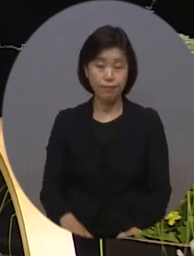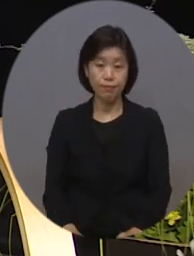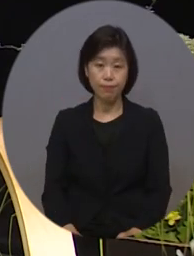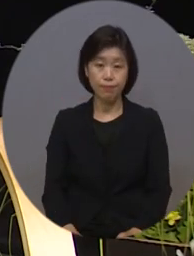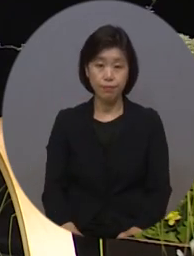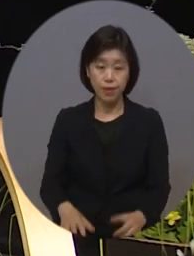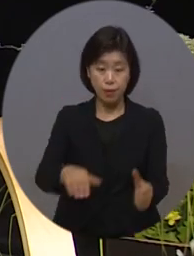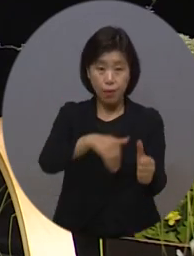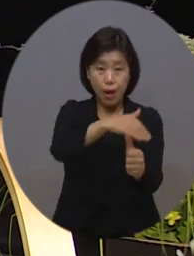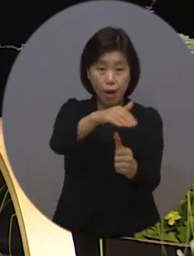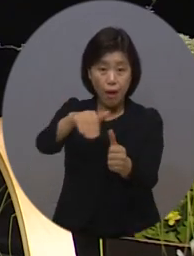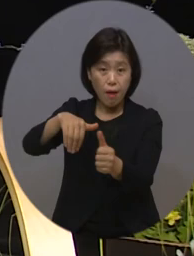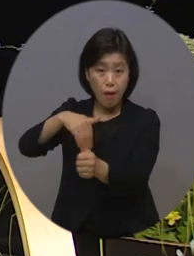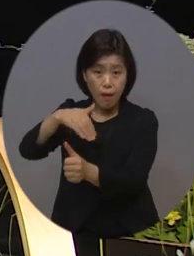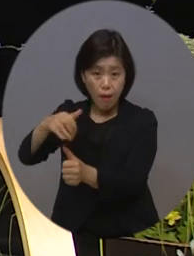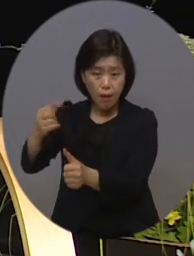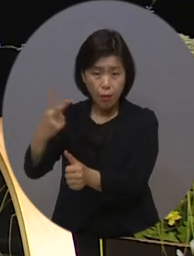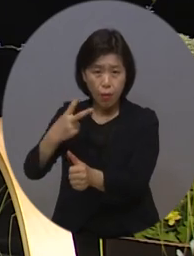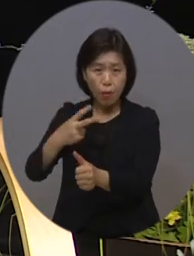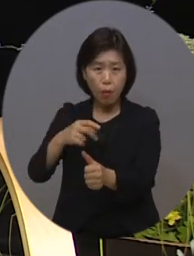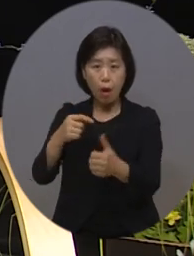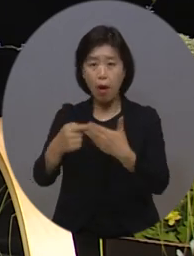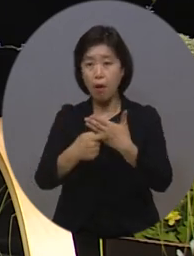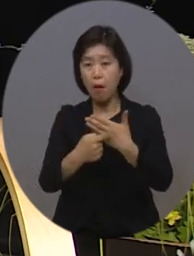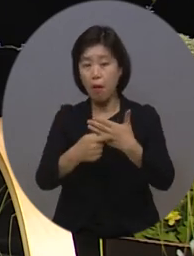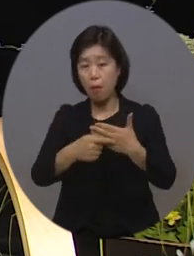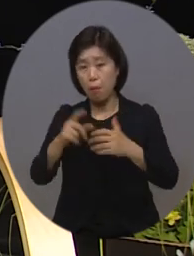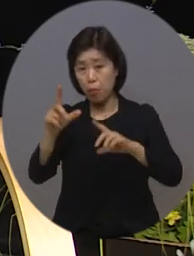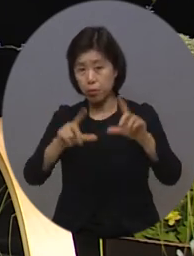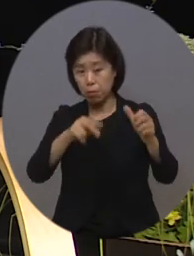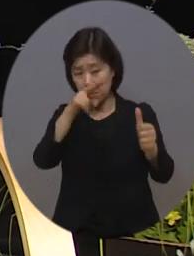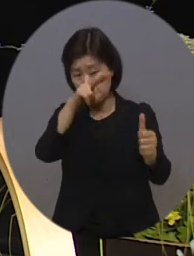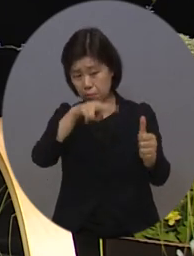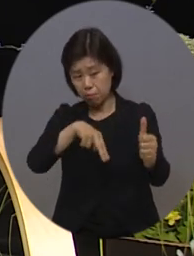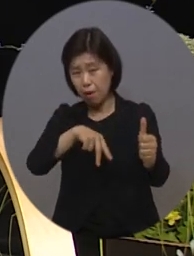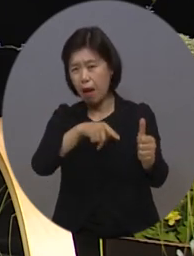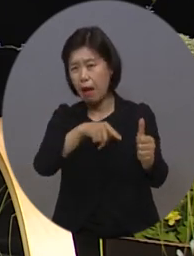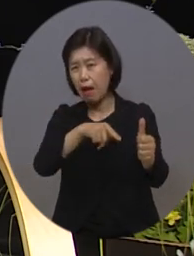환경과 외모로서 사람을 판단하는 실수를 자주 합니다.